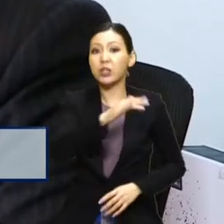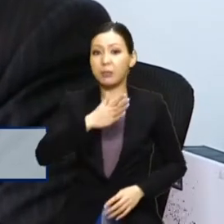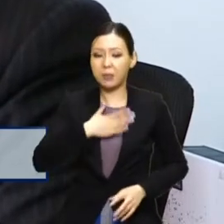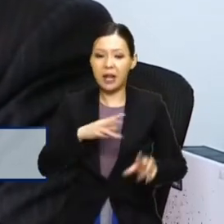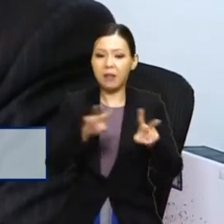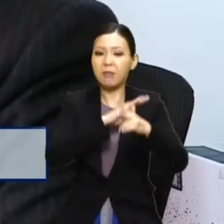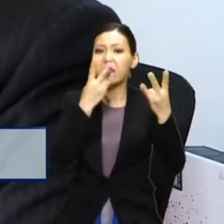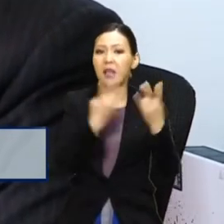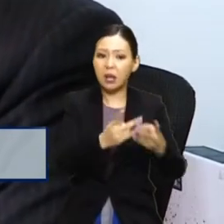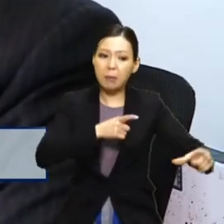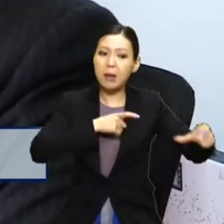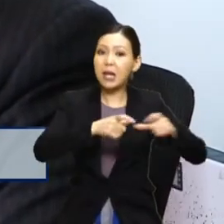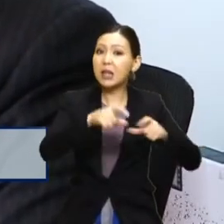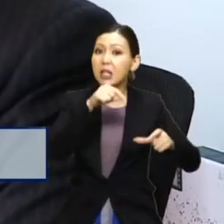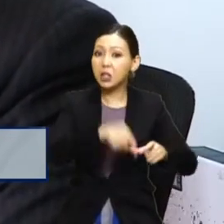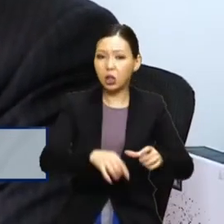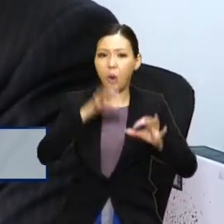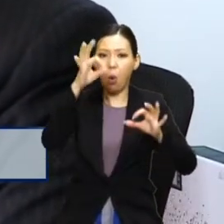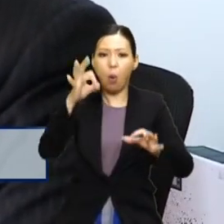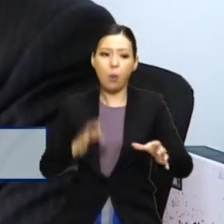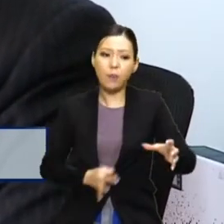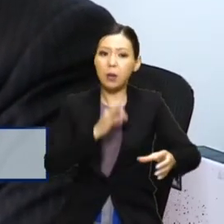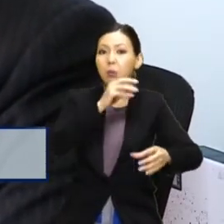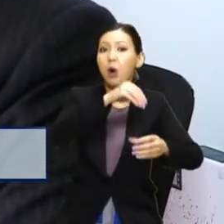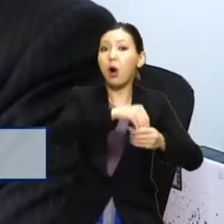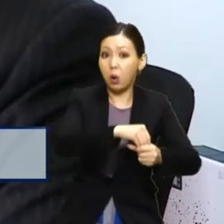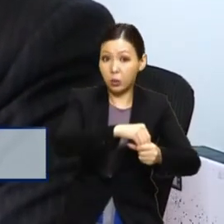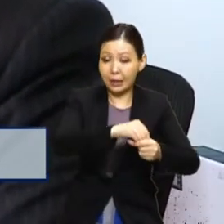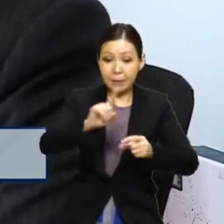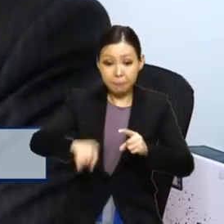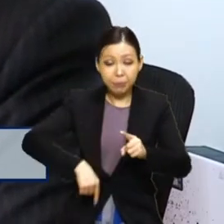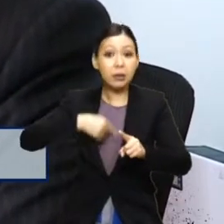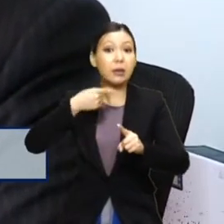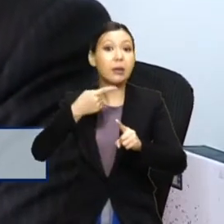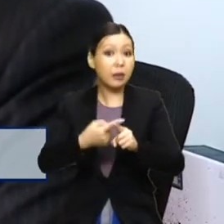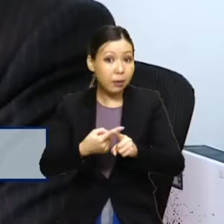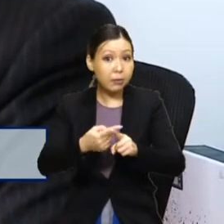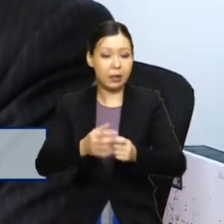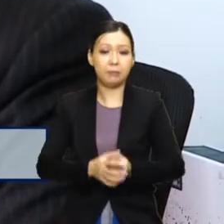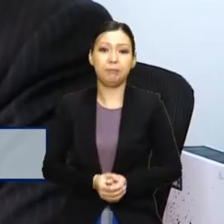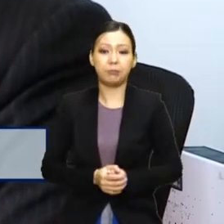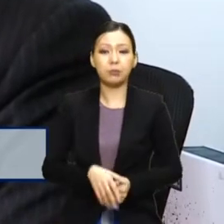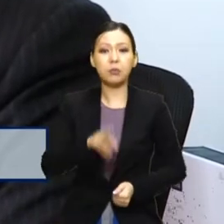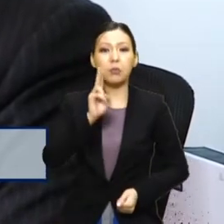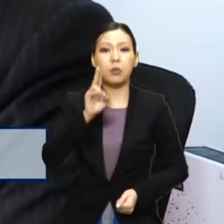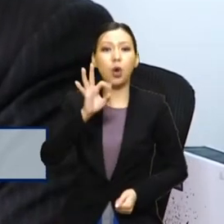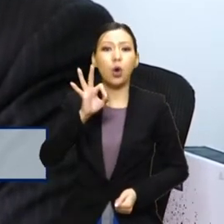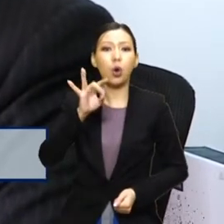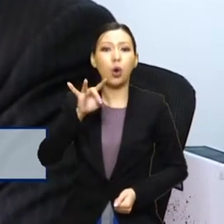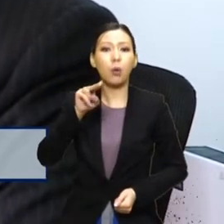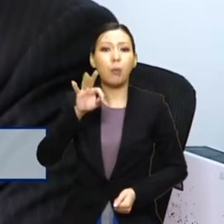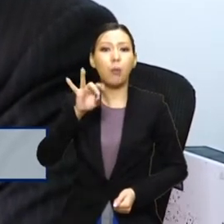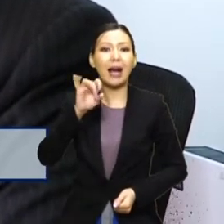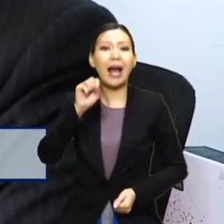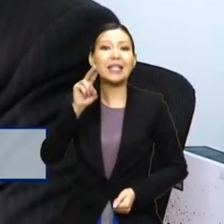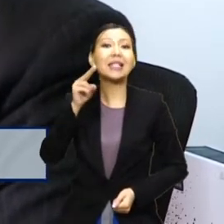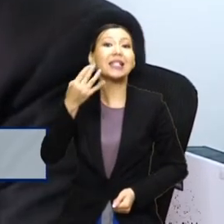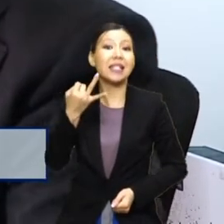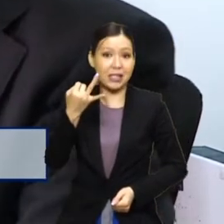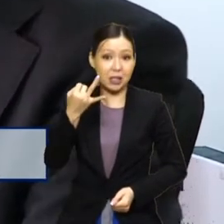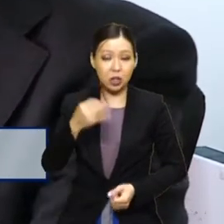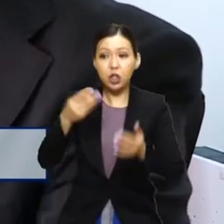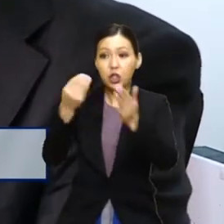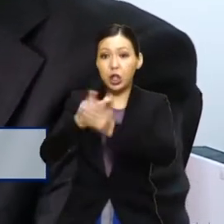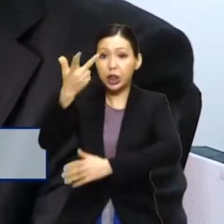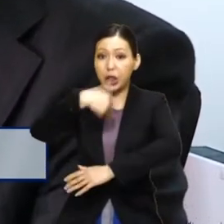засгт тодорхой хувь нэмэр оруулах. За дээрэс нь бол корпорацийн зарчмаар ажиллаж өөрөөр хэлбэл их сургуулиуд дээр